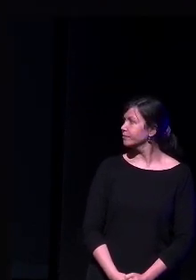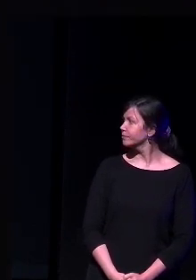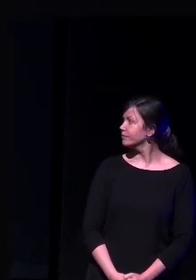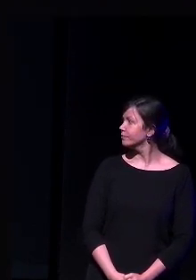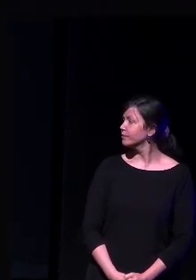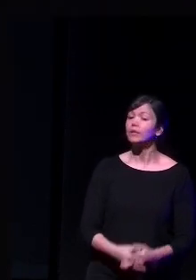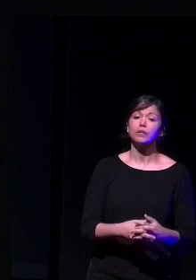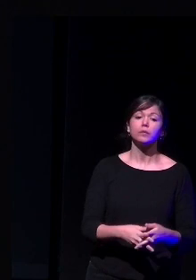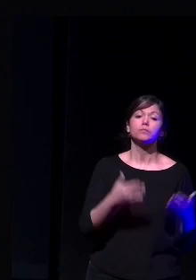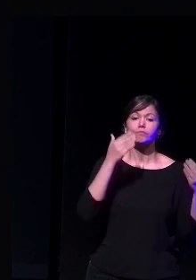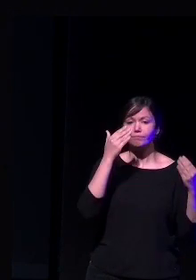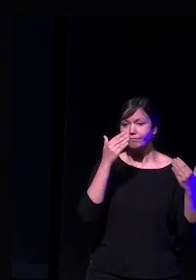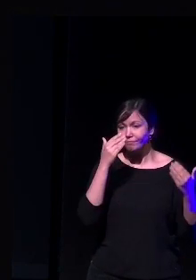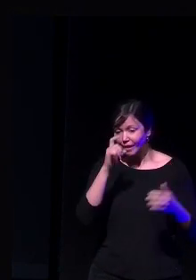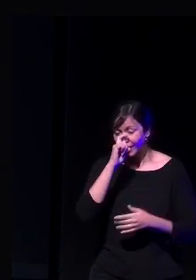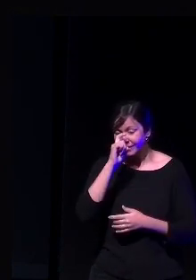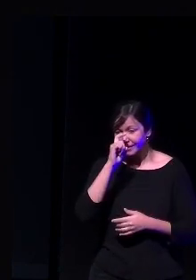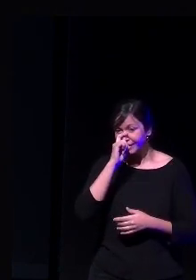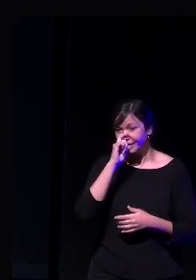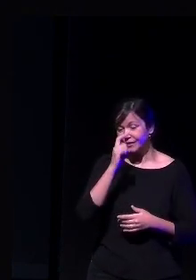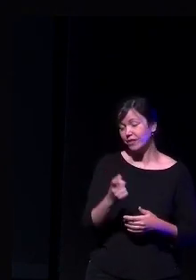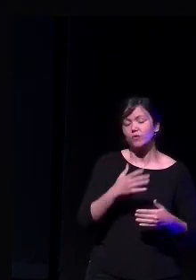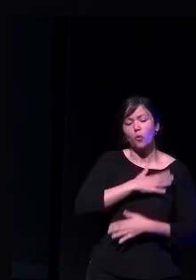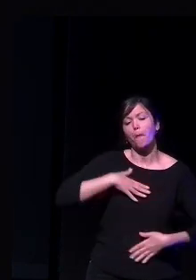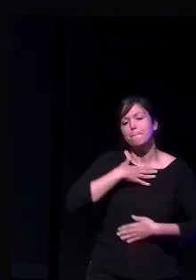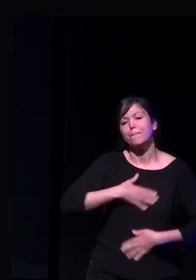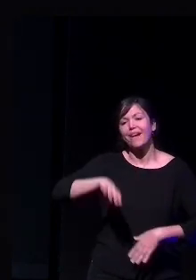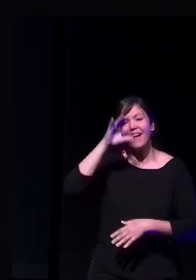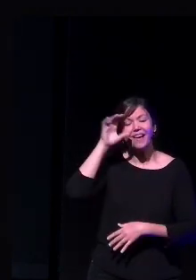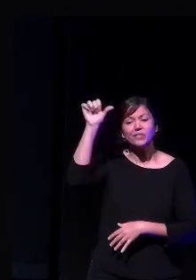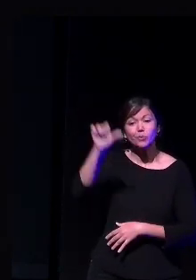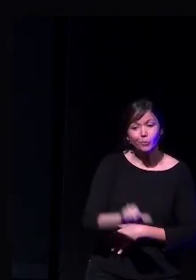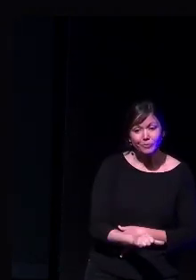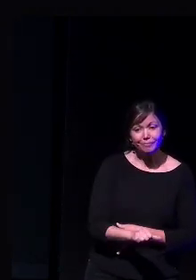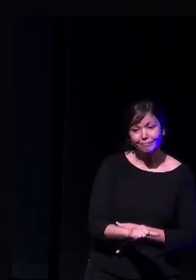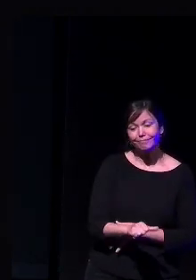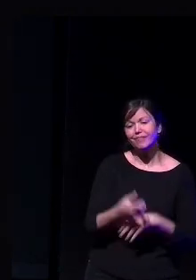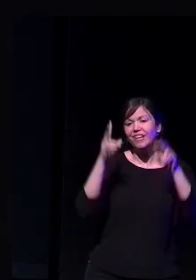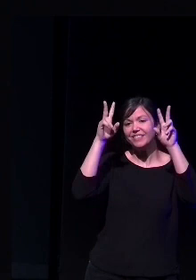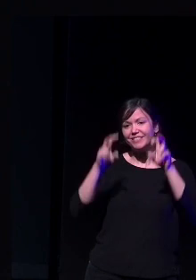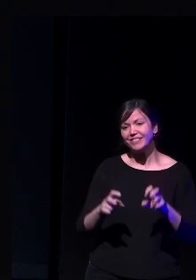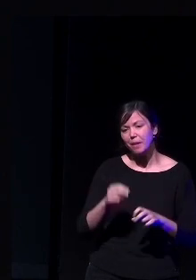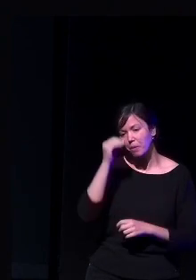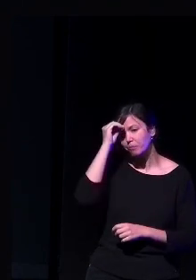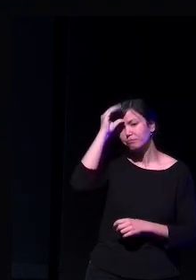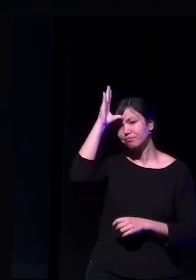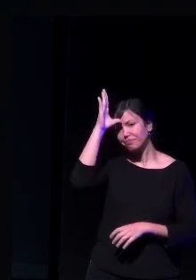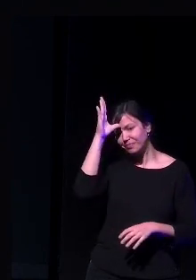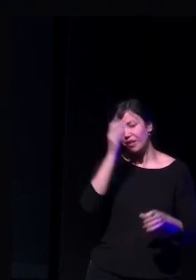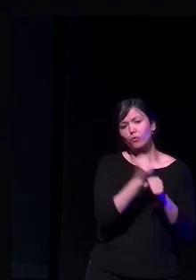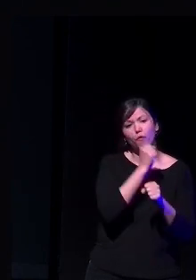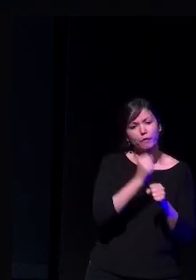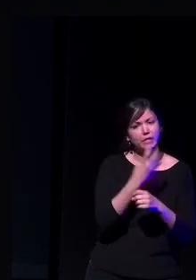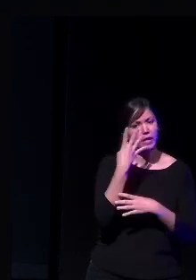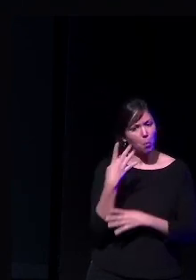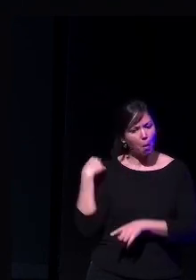Per molts anys, el senyor Joan Juncà Monteys, un plaer sentir-lo, aquesta lliçó de saviesa, d'ofici, 4 generacions ja i